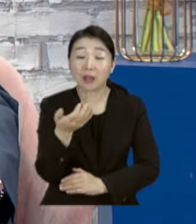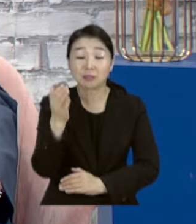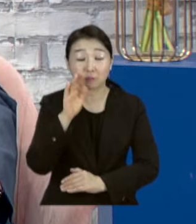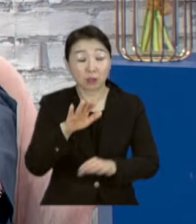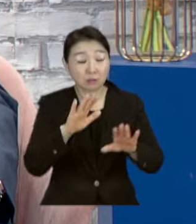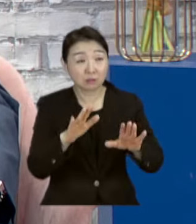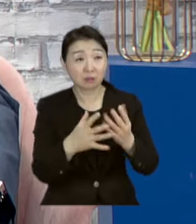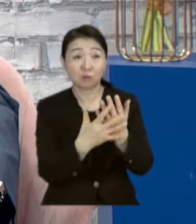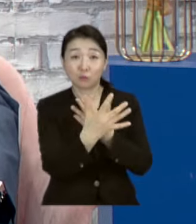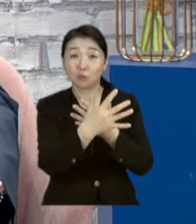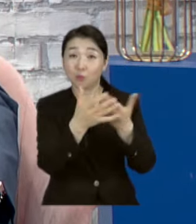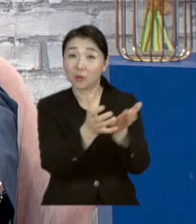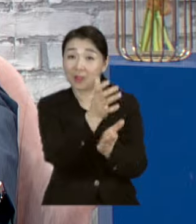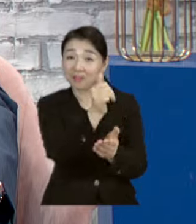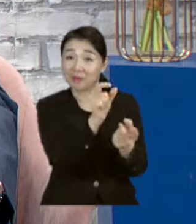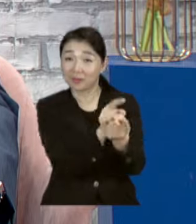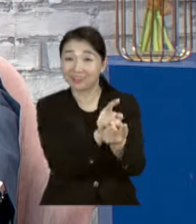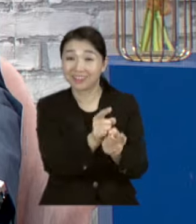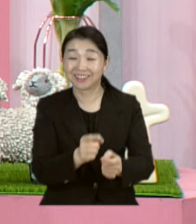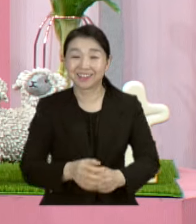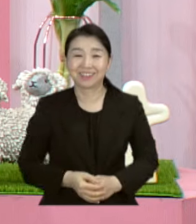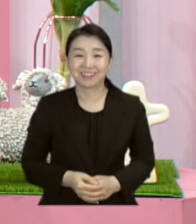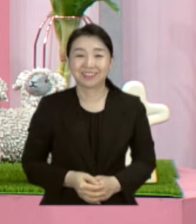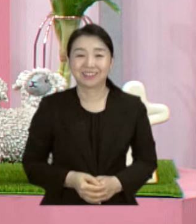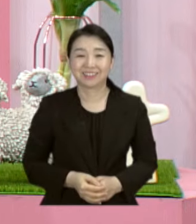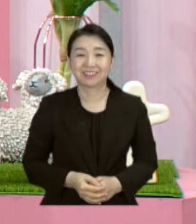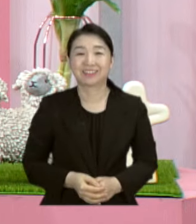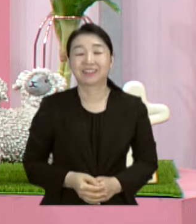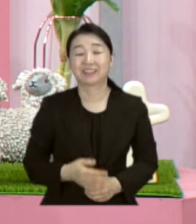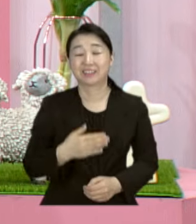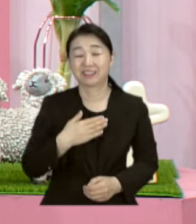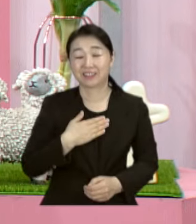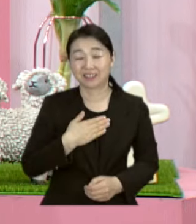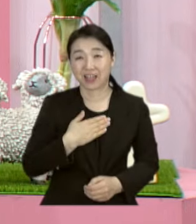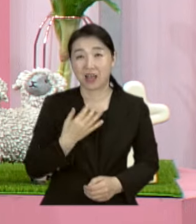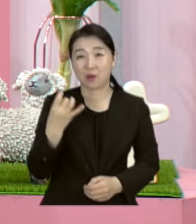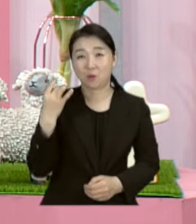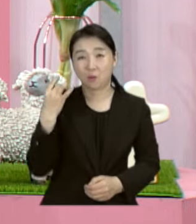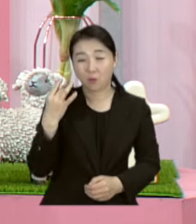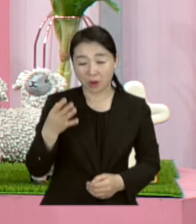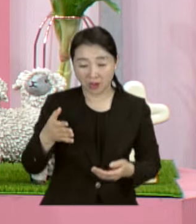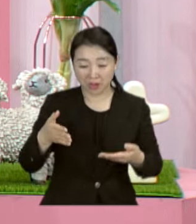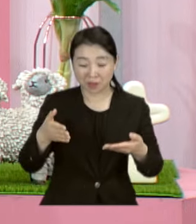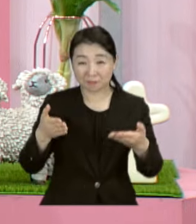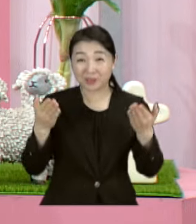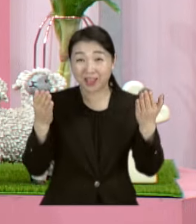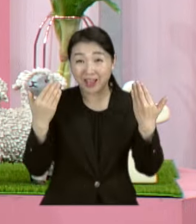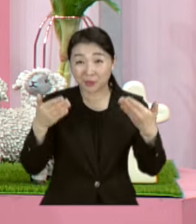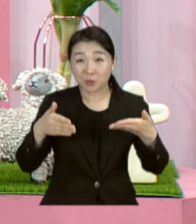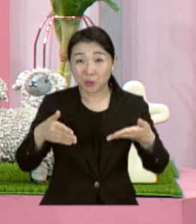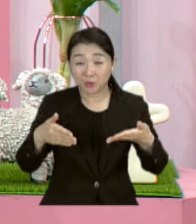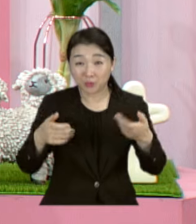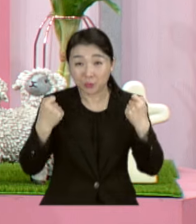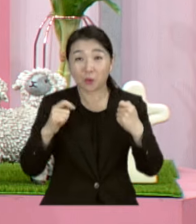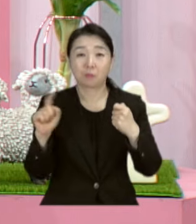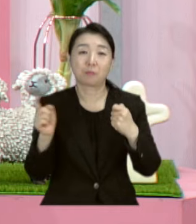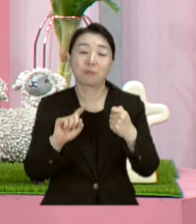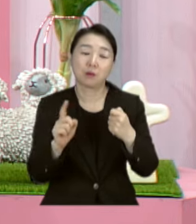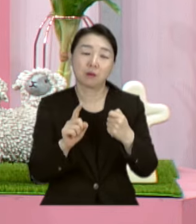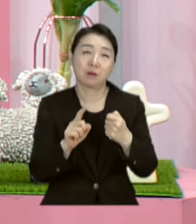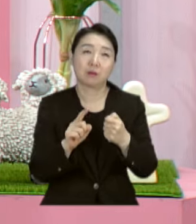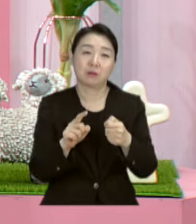이렇게 우리 만나잖아요. 저는 이제 총신대학이 저희 목요입니다. 예. 총신대학에 입학해서 네. 그때가